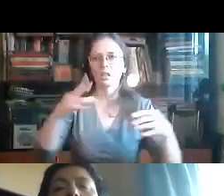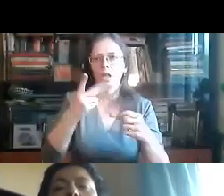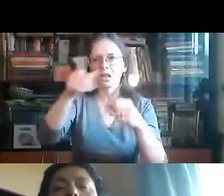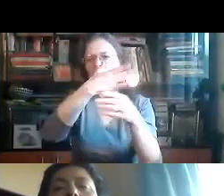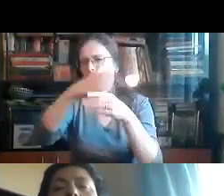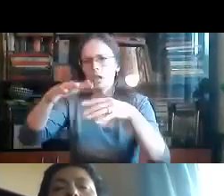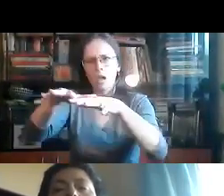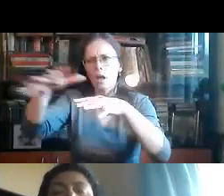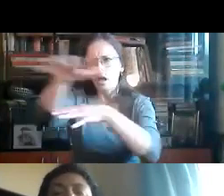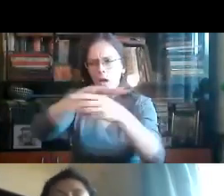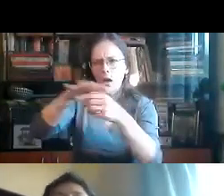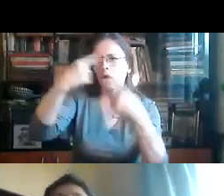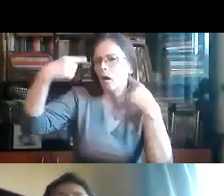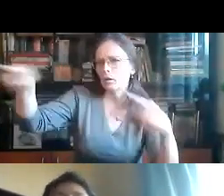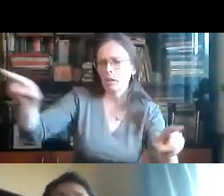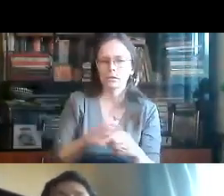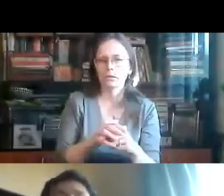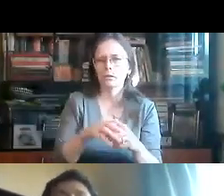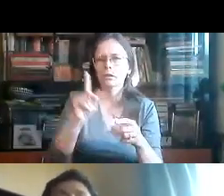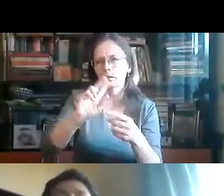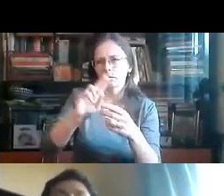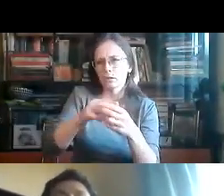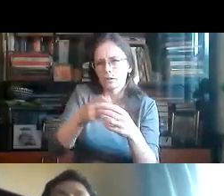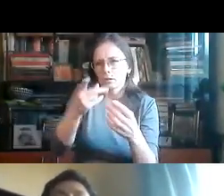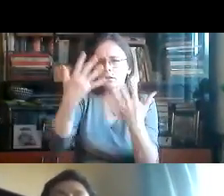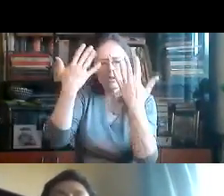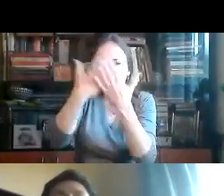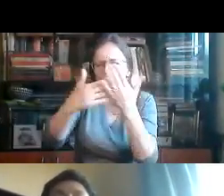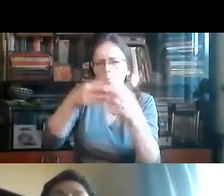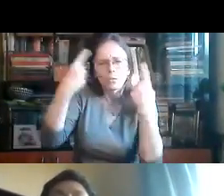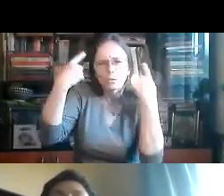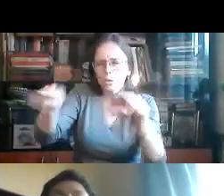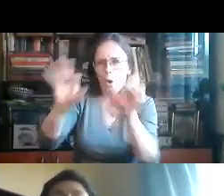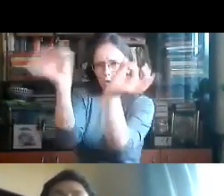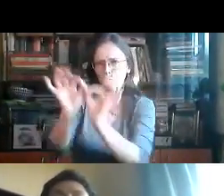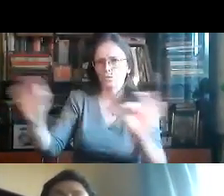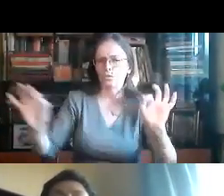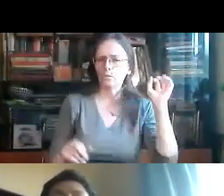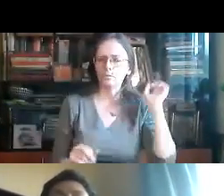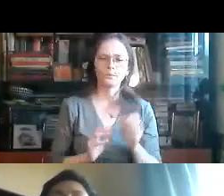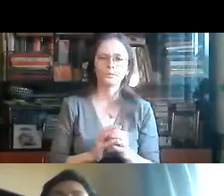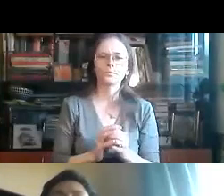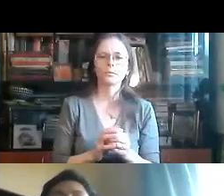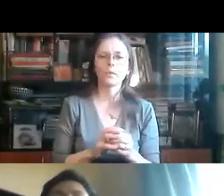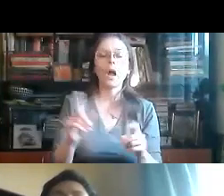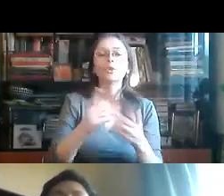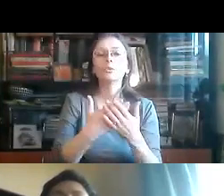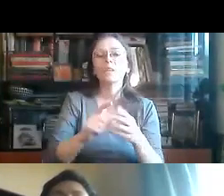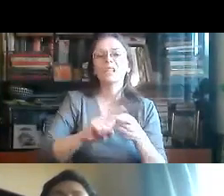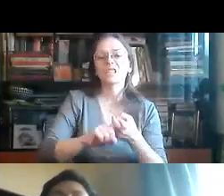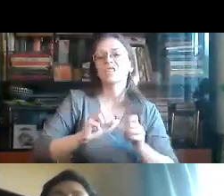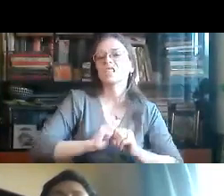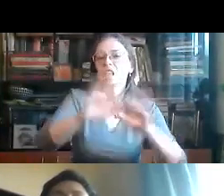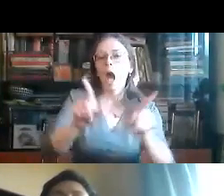история. Тоже интересно. А то, что пандемия стимулировала эти поиски, это хорошо, я считаю.